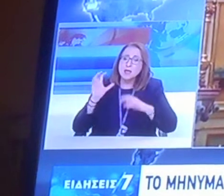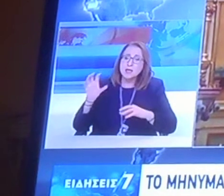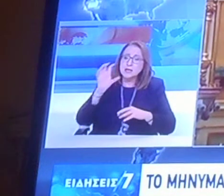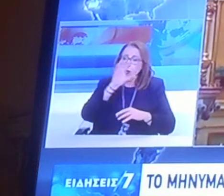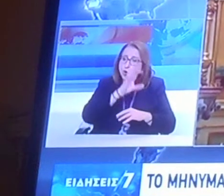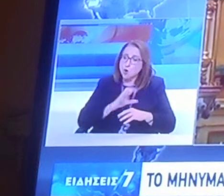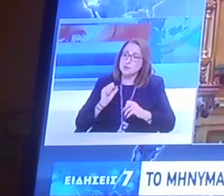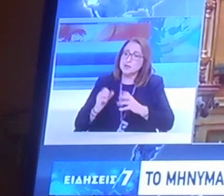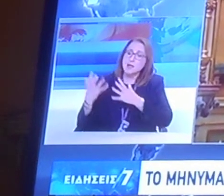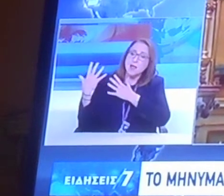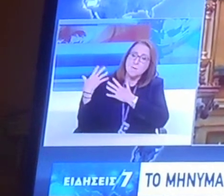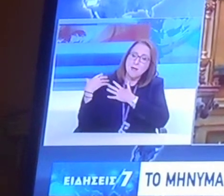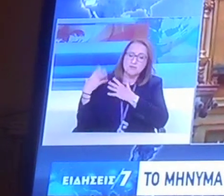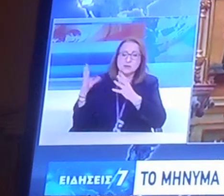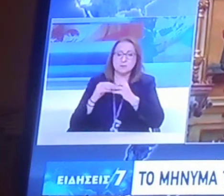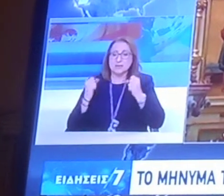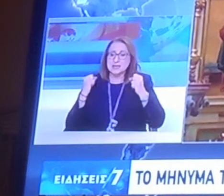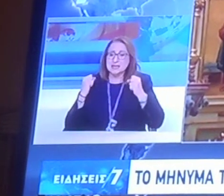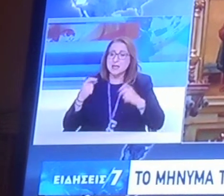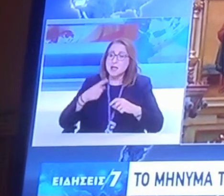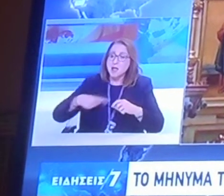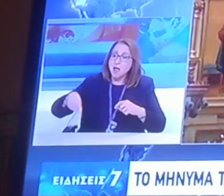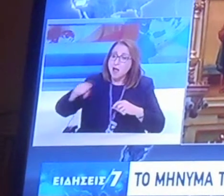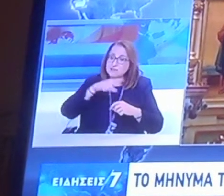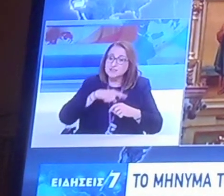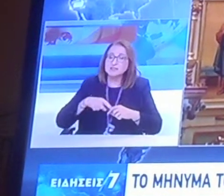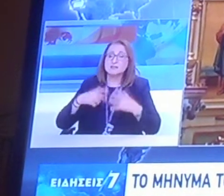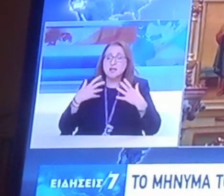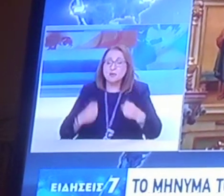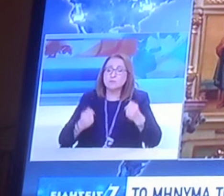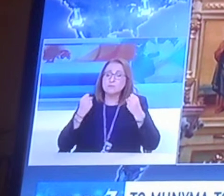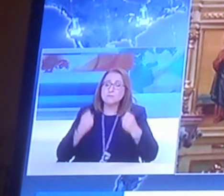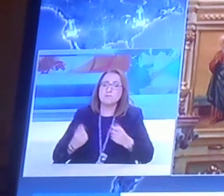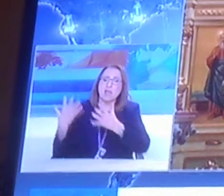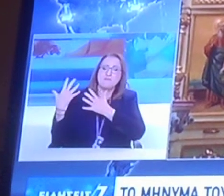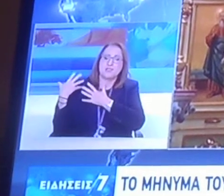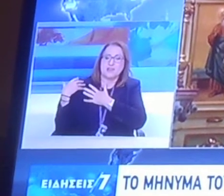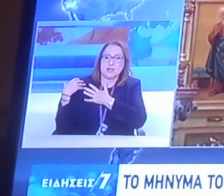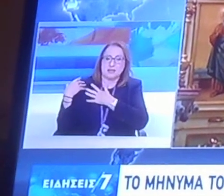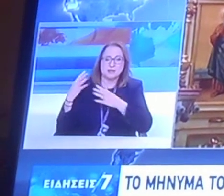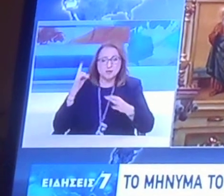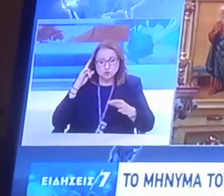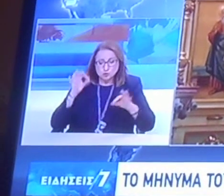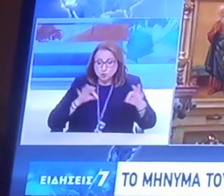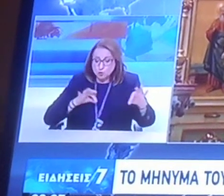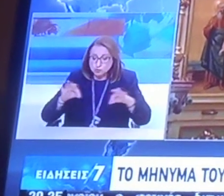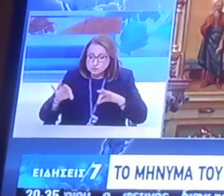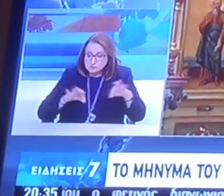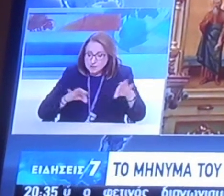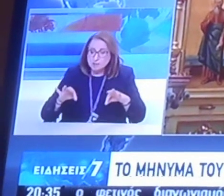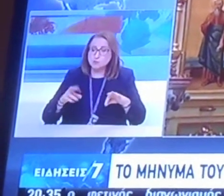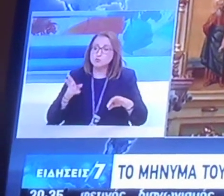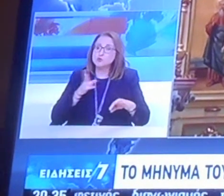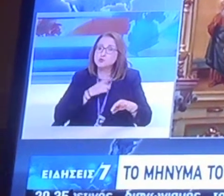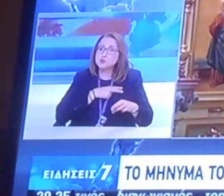υγειονομικές αρχές έχουν την κυρίαρχη ευθύνη για τον σχεδιασμό, την ορθή αντιμετώπιση και